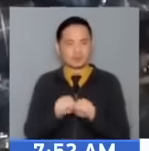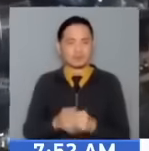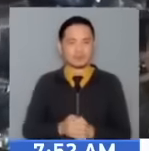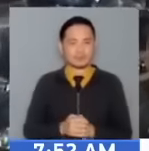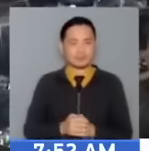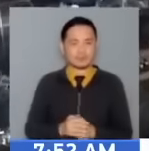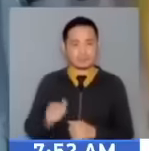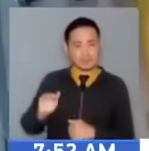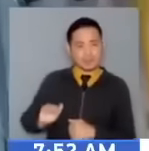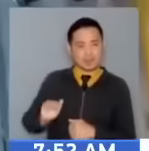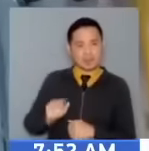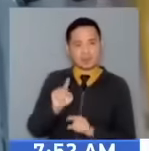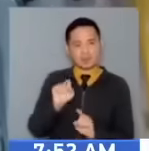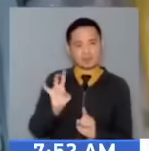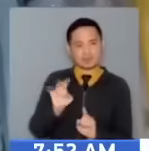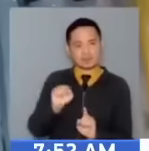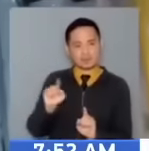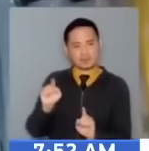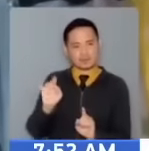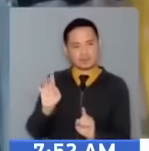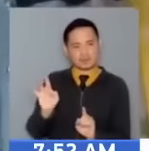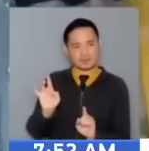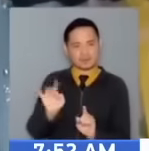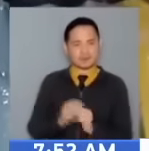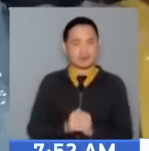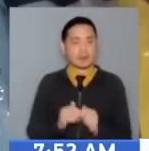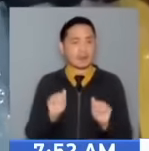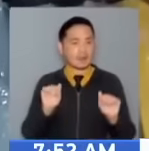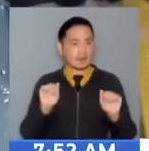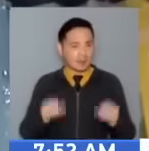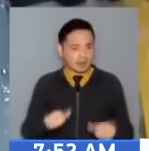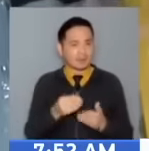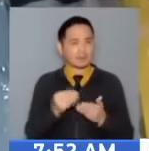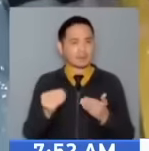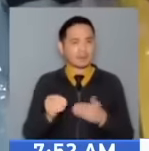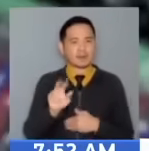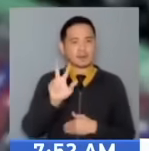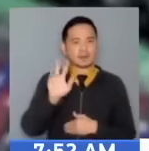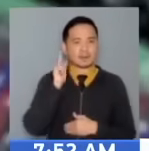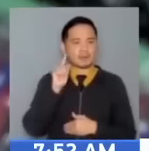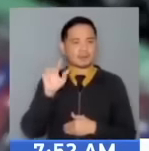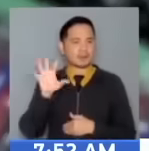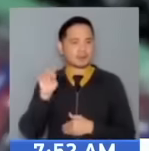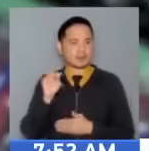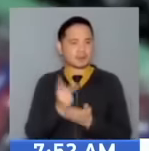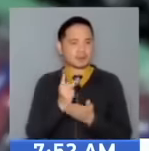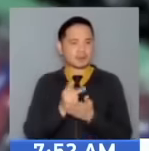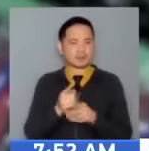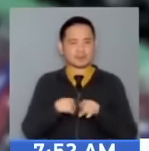180 pesos. May mabibili namang 3 for 50 pesos na medyas.